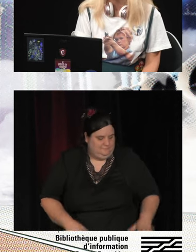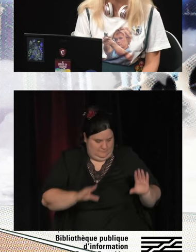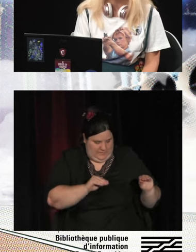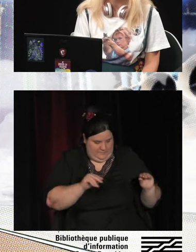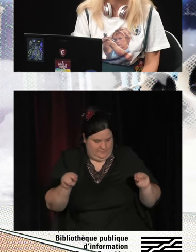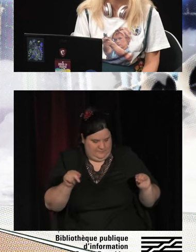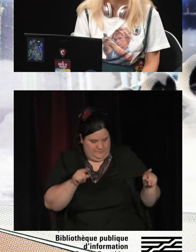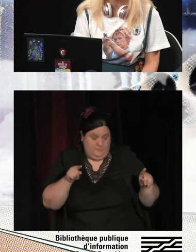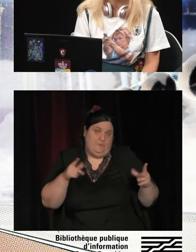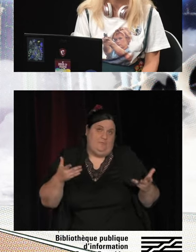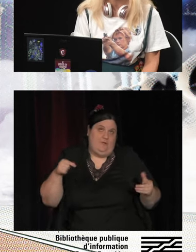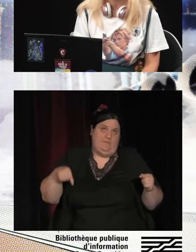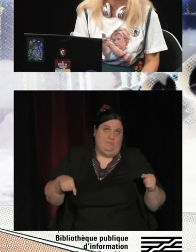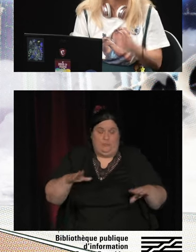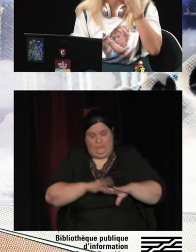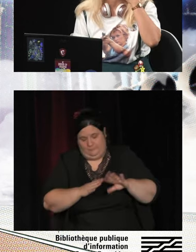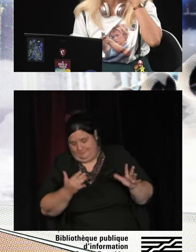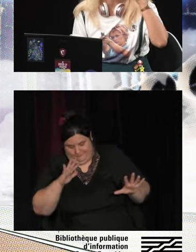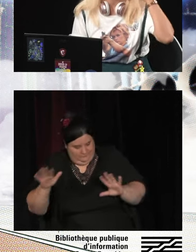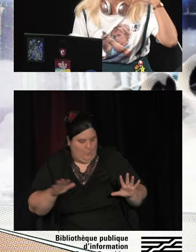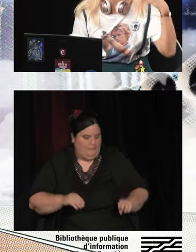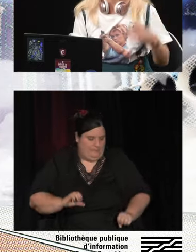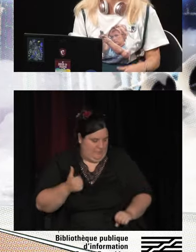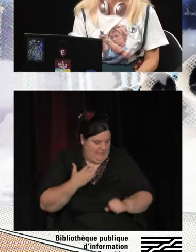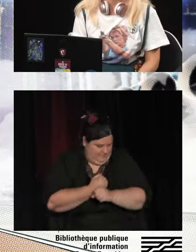Lui, je le voulais deux trucs avant, mais. Ok, donc premier et deux.